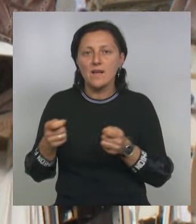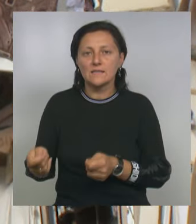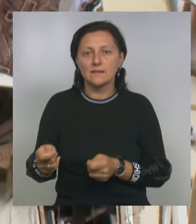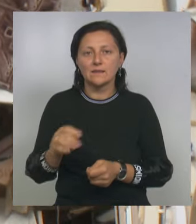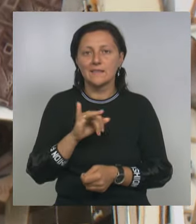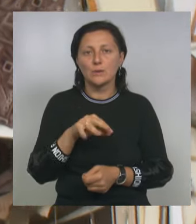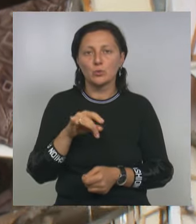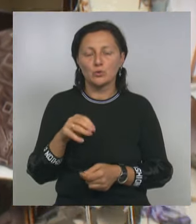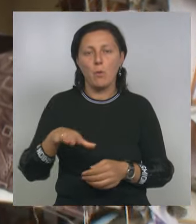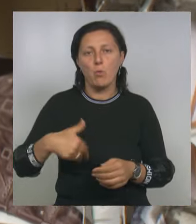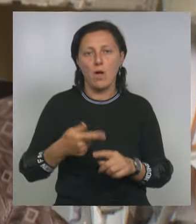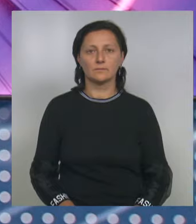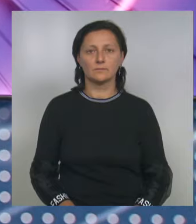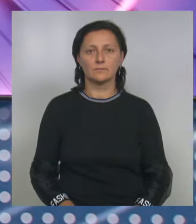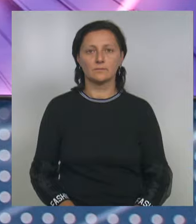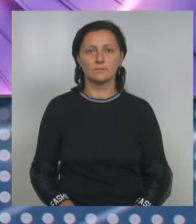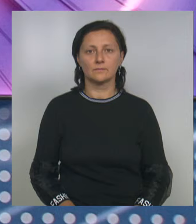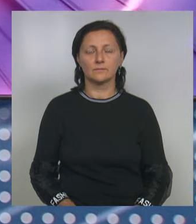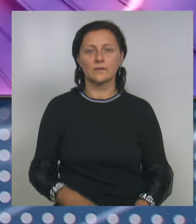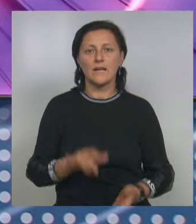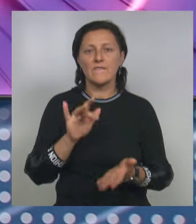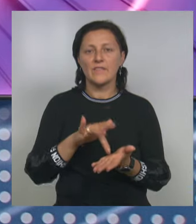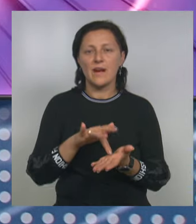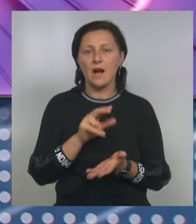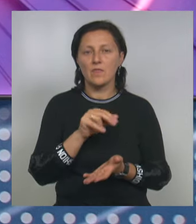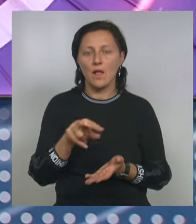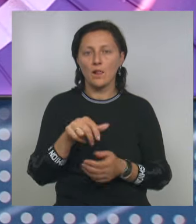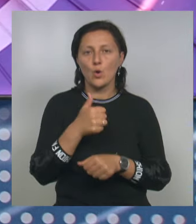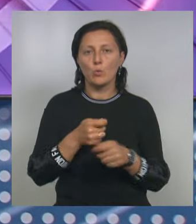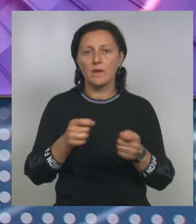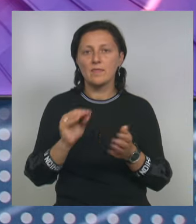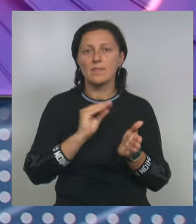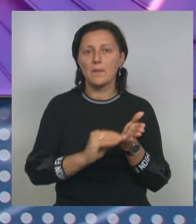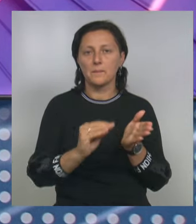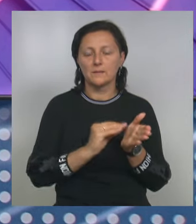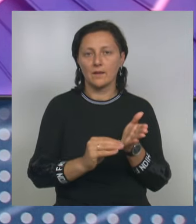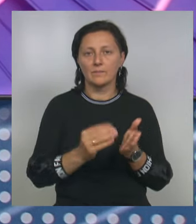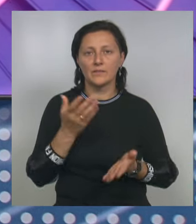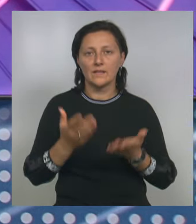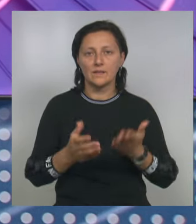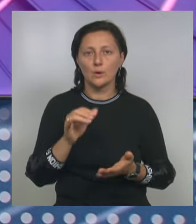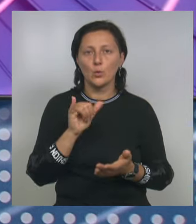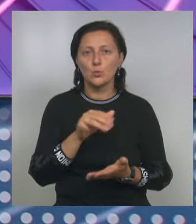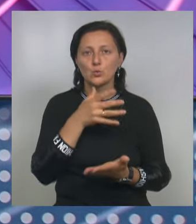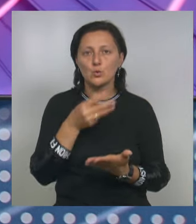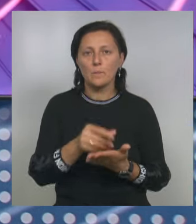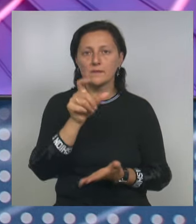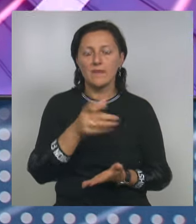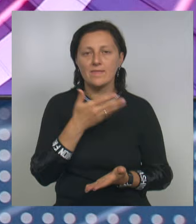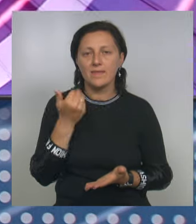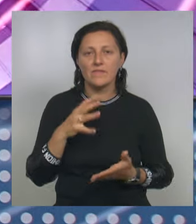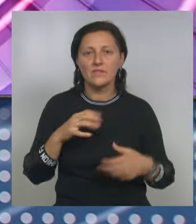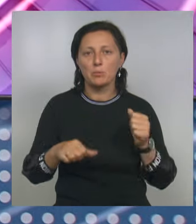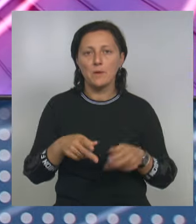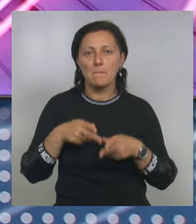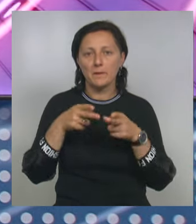работы будут продолжены. В своем телеграм-канале губернатор написал, цитата, «Если у собственника нет возможности приехать,